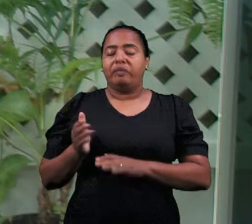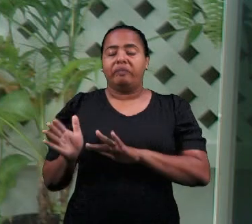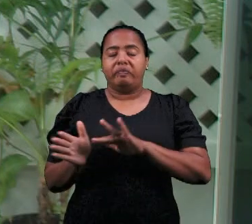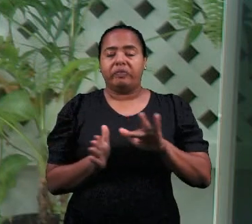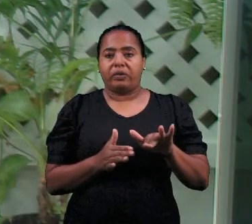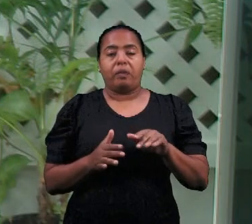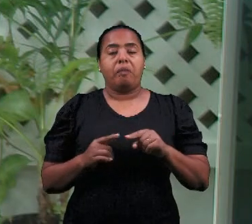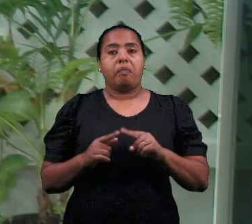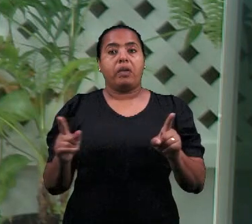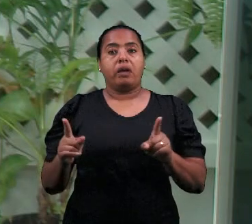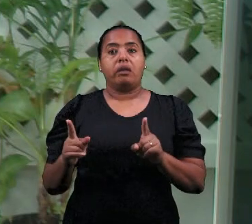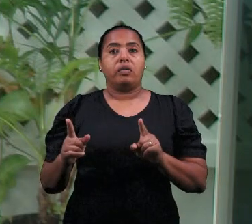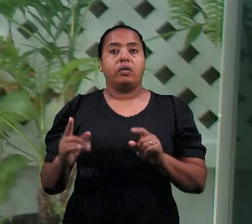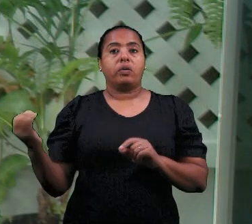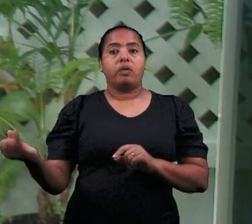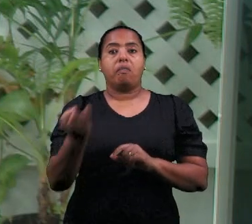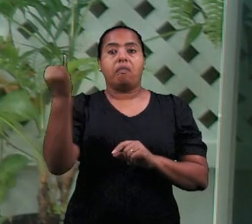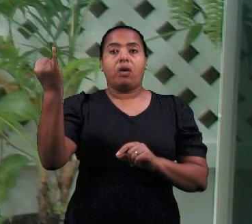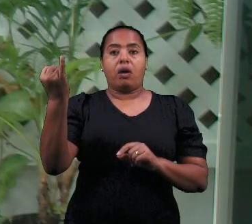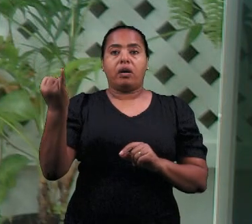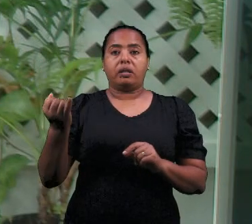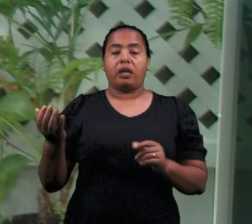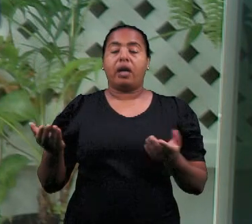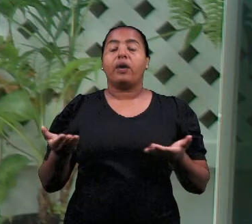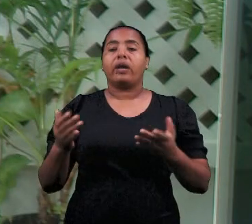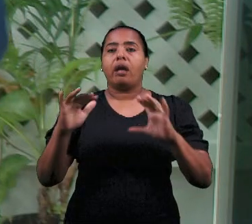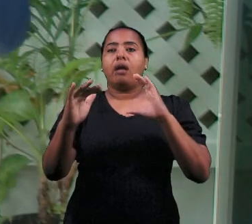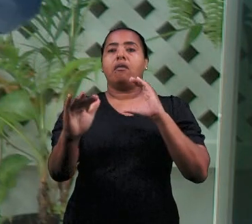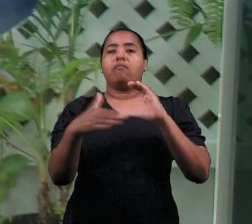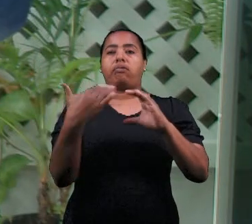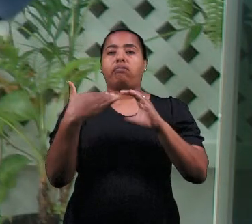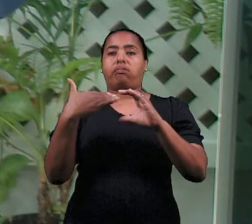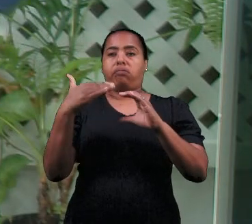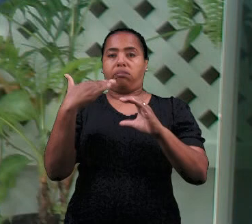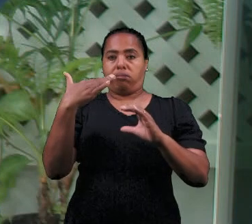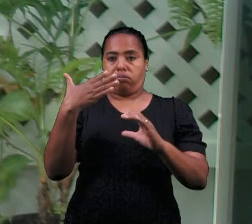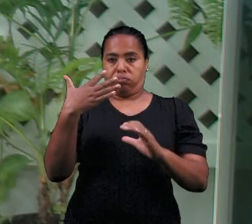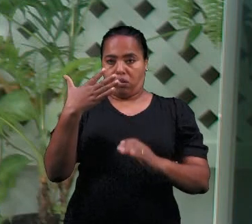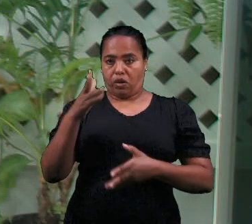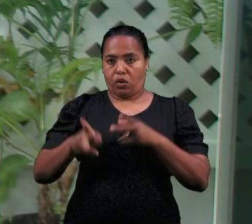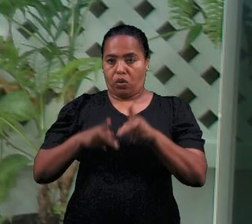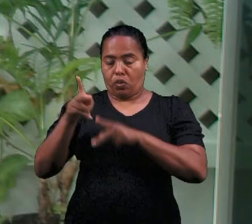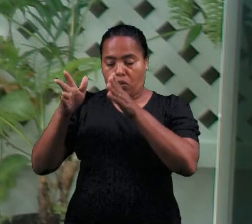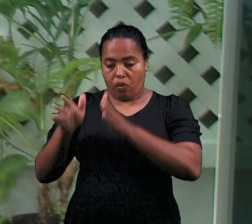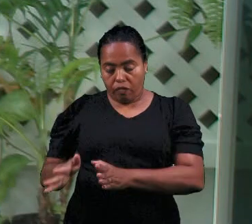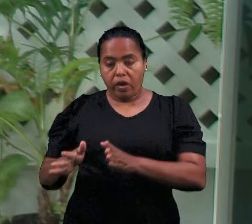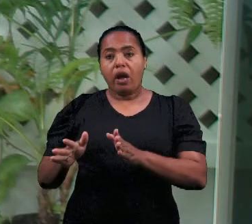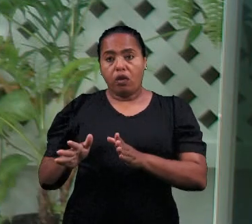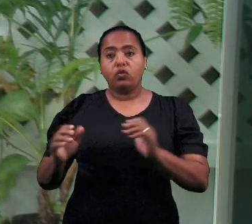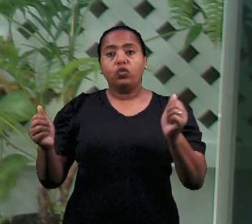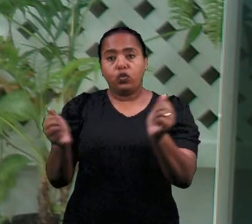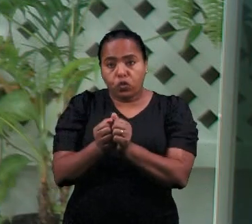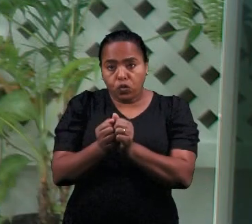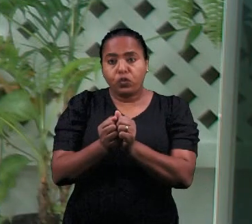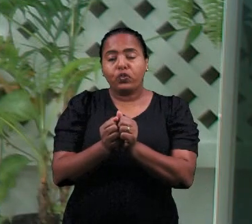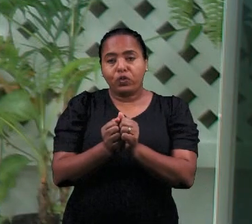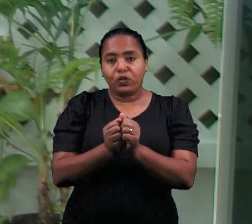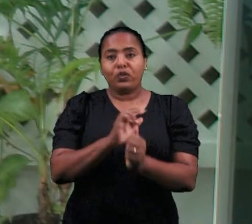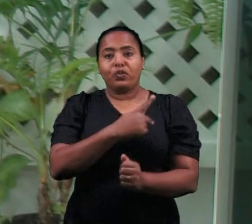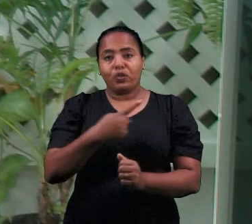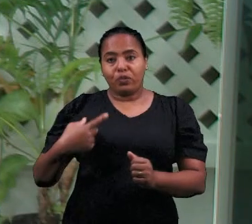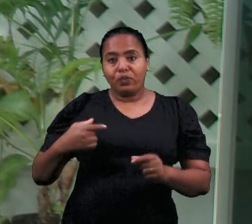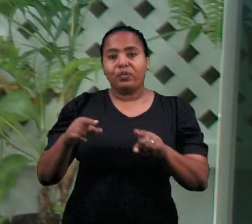Nous avons laissé les nombres un peu de côté pour dire que, en ce moment, ce qui est important, c'est